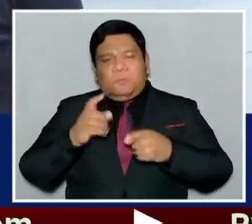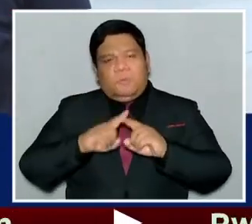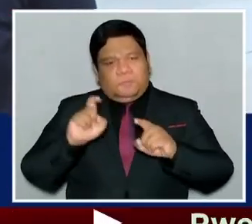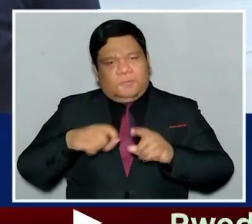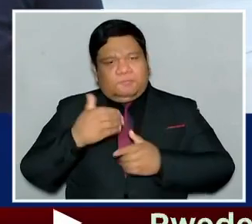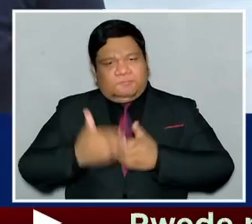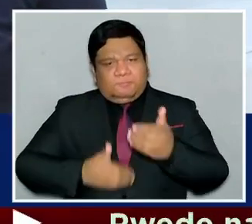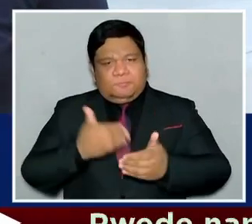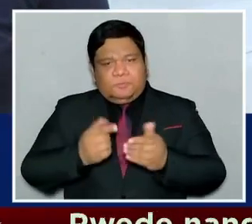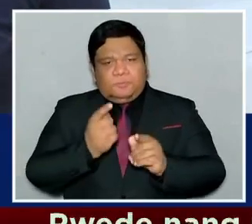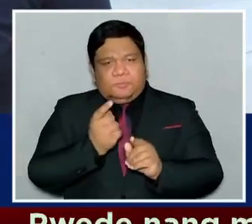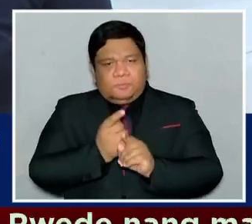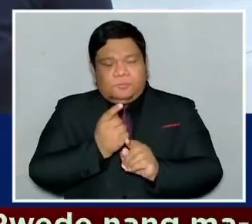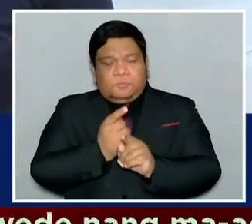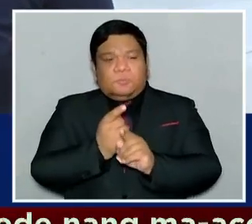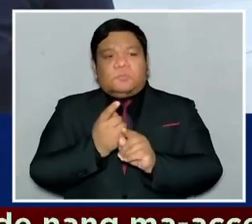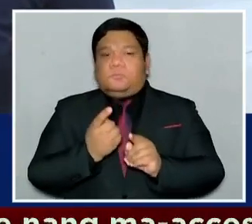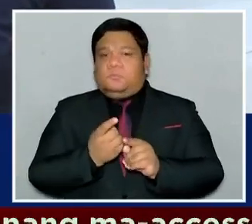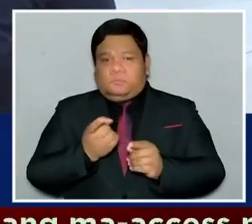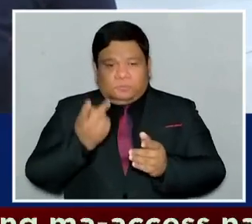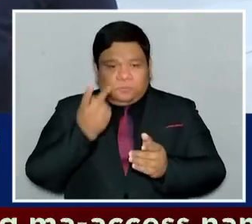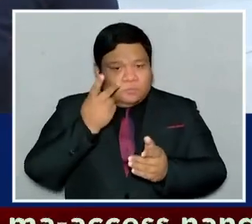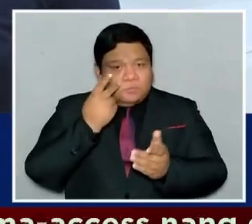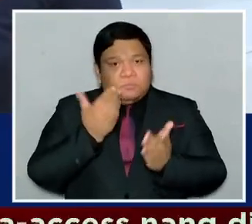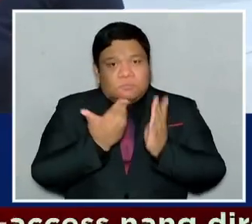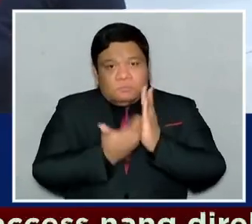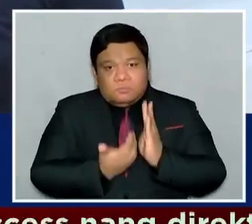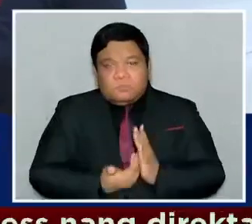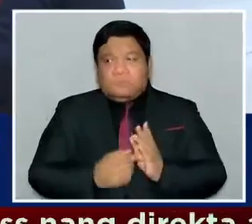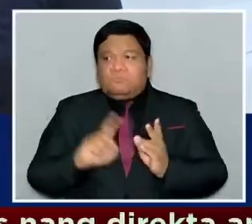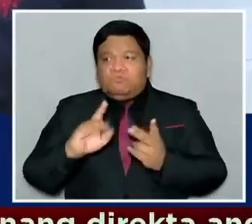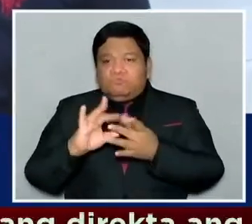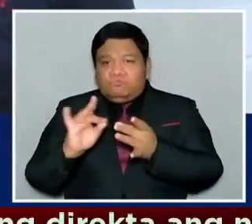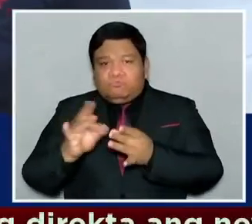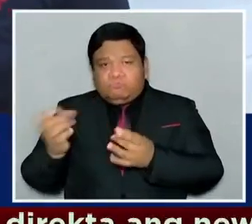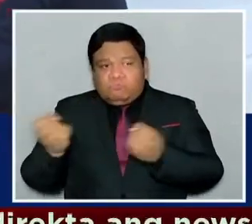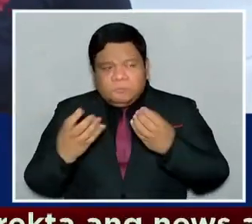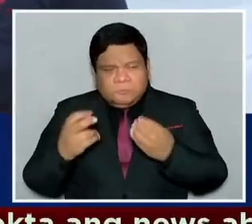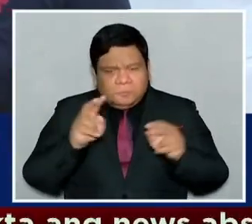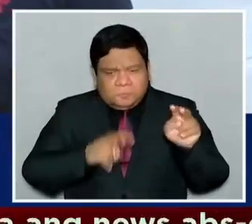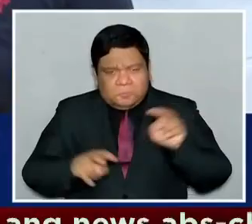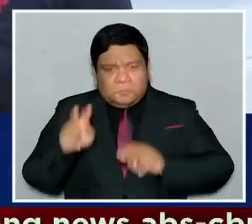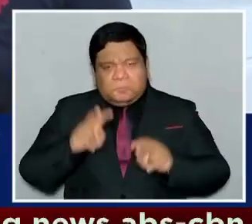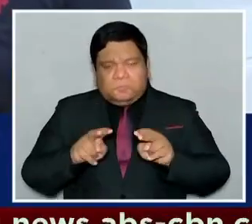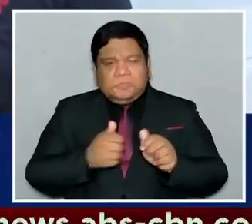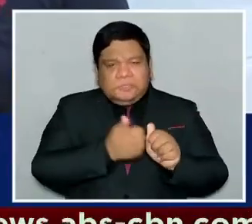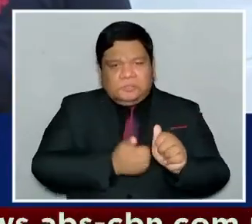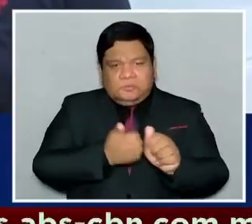We have to look at the evidence. We have to look at the statements. But we will look at them one by one.